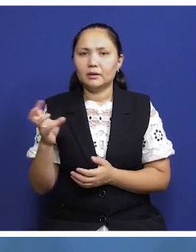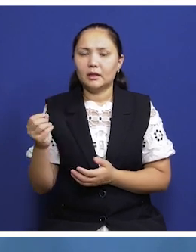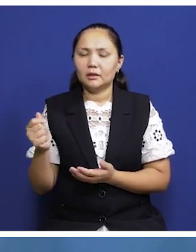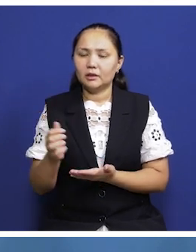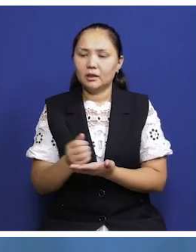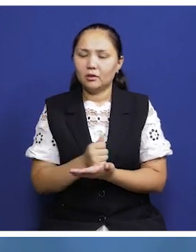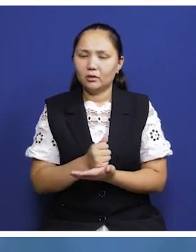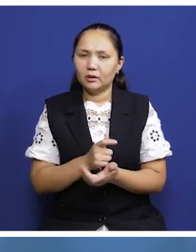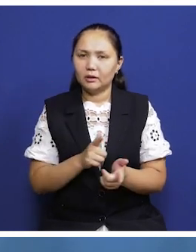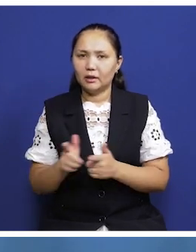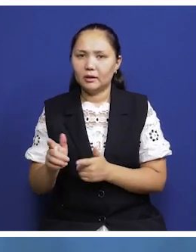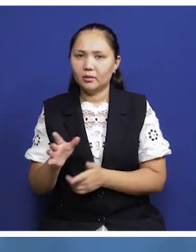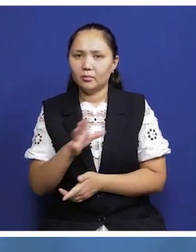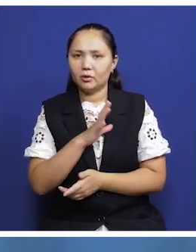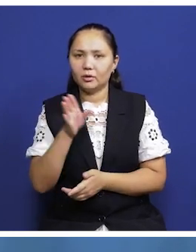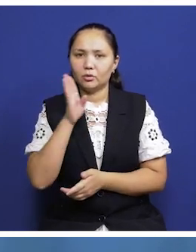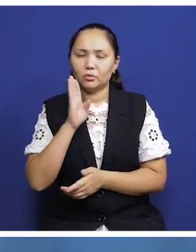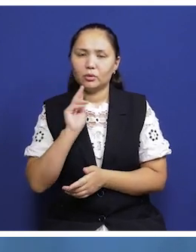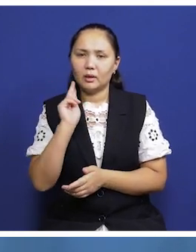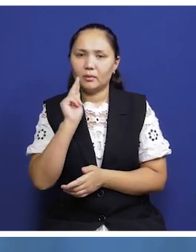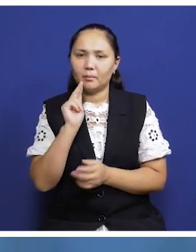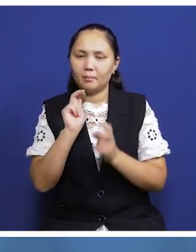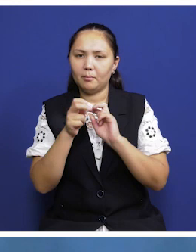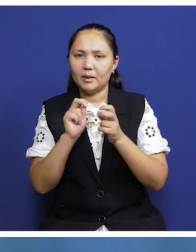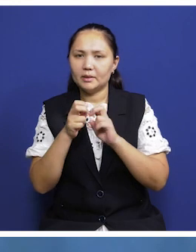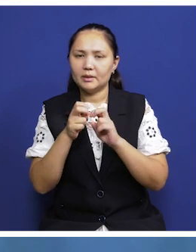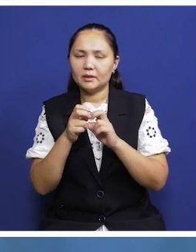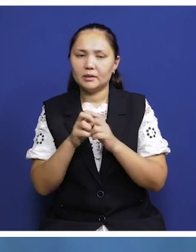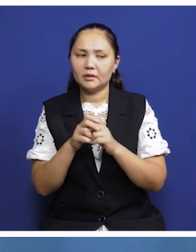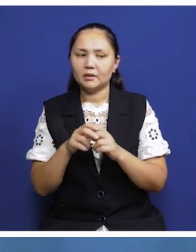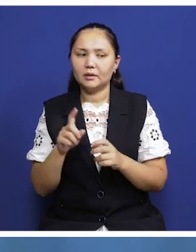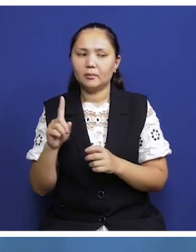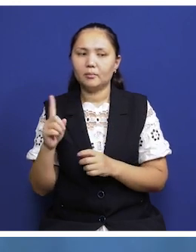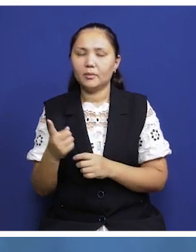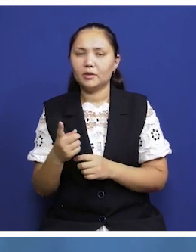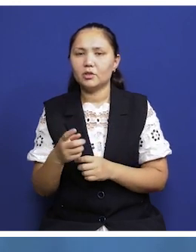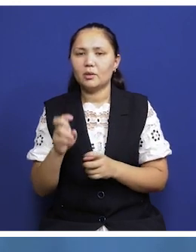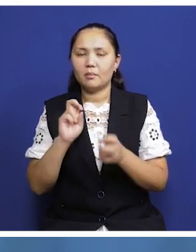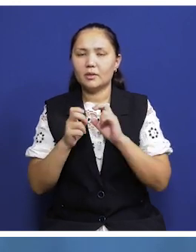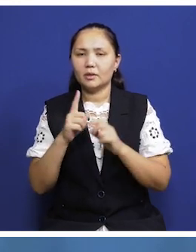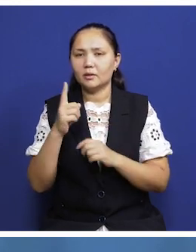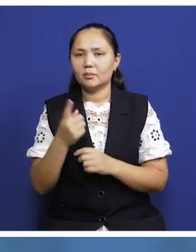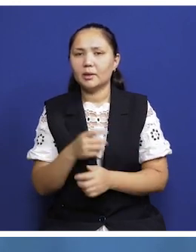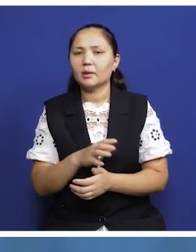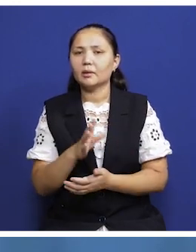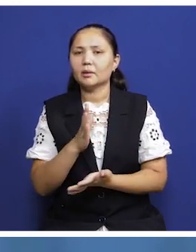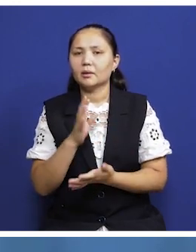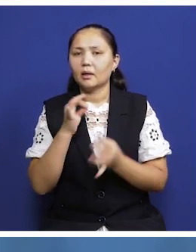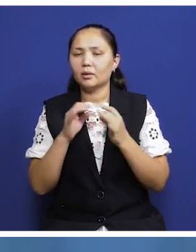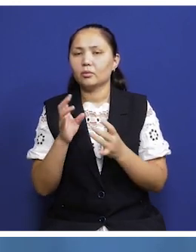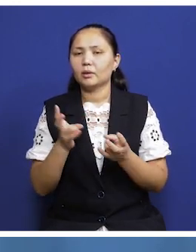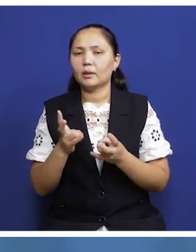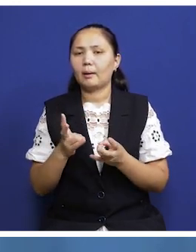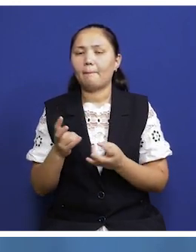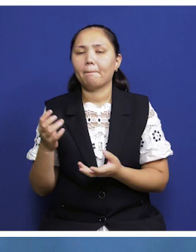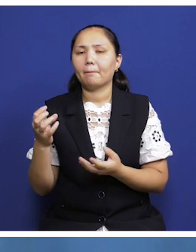қоямыз. Себебі ауыз су мәселесі бізде номер 1 мәселе деп айтамыз. Басқаға қаржымыз жетпесе